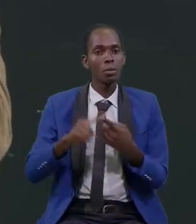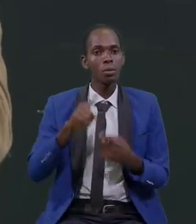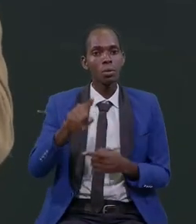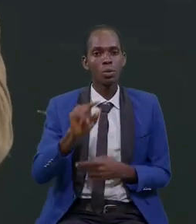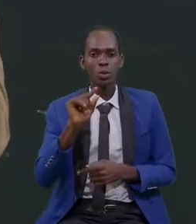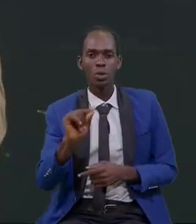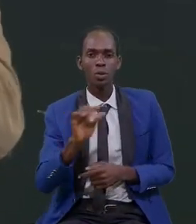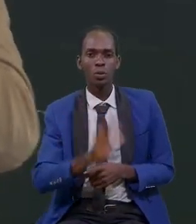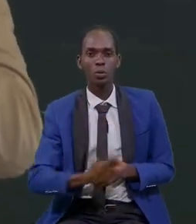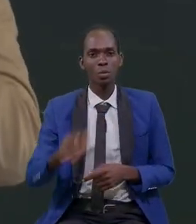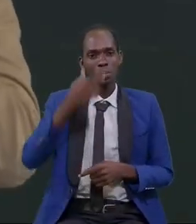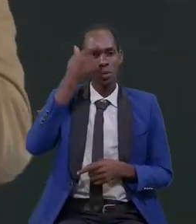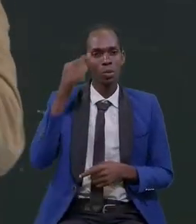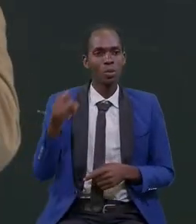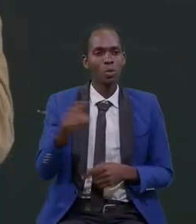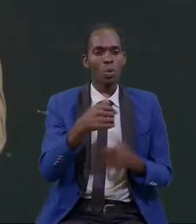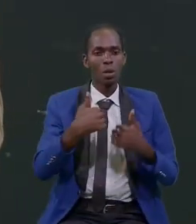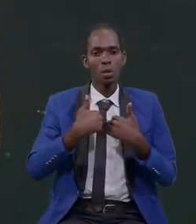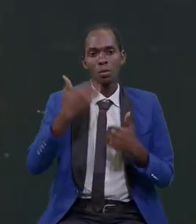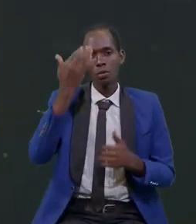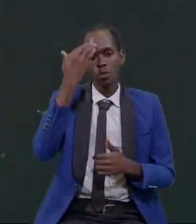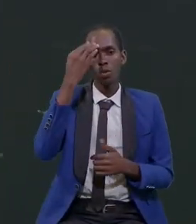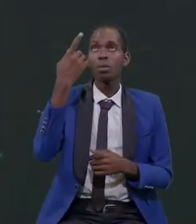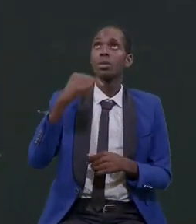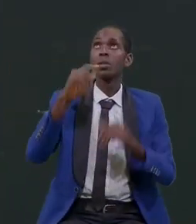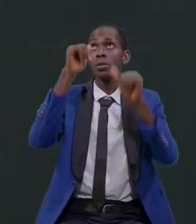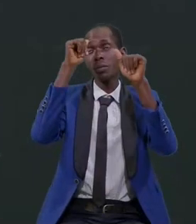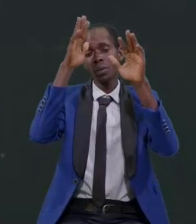enfants, parce que vous avez connu le Père.